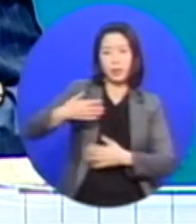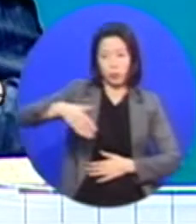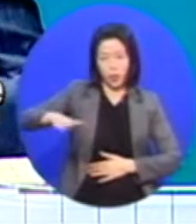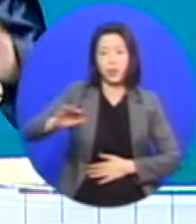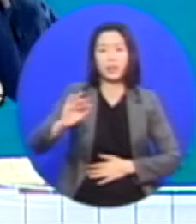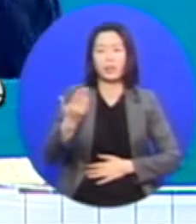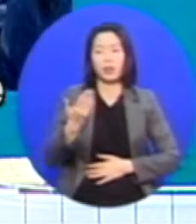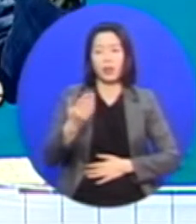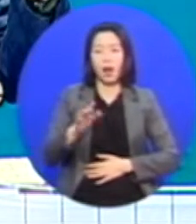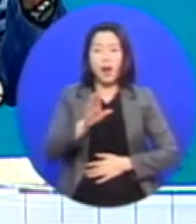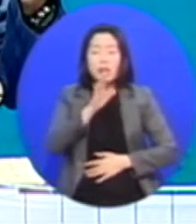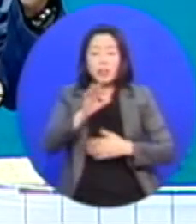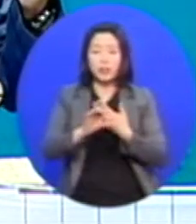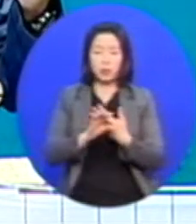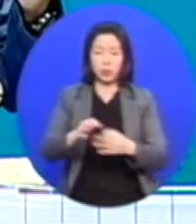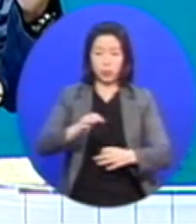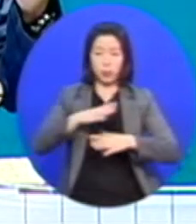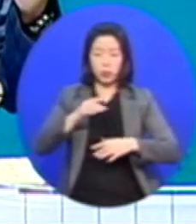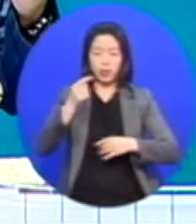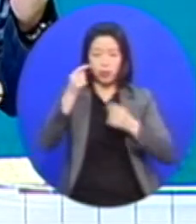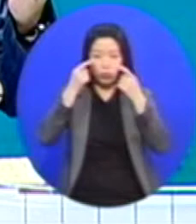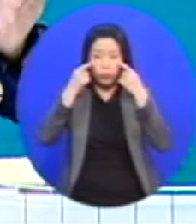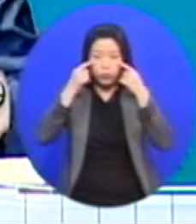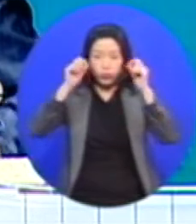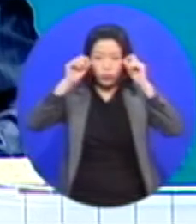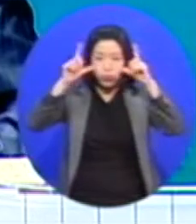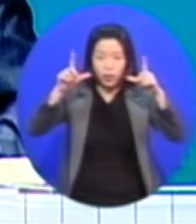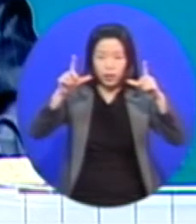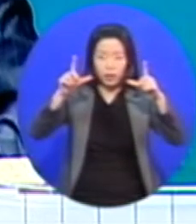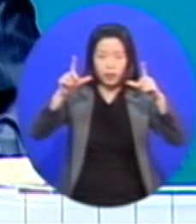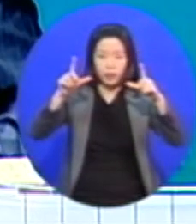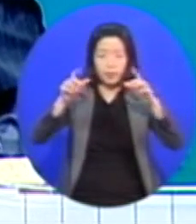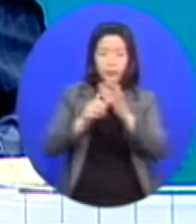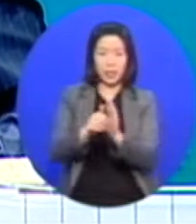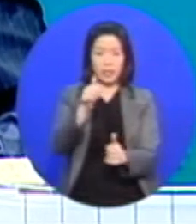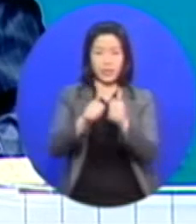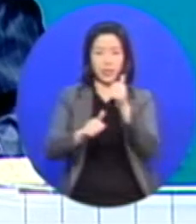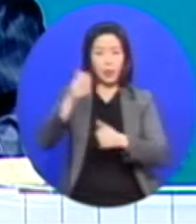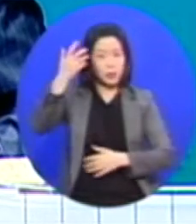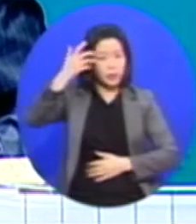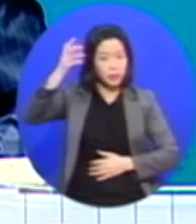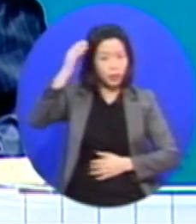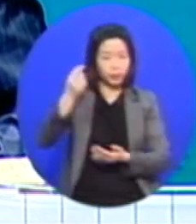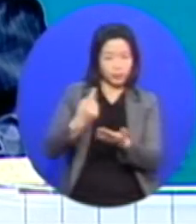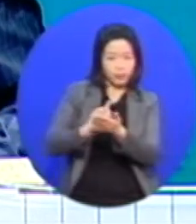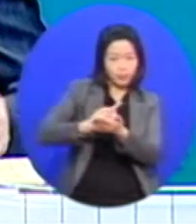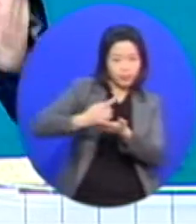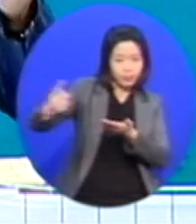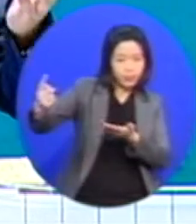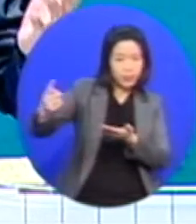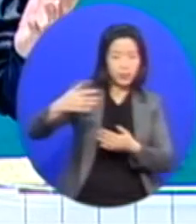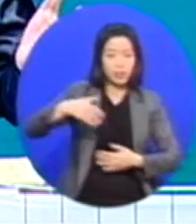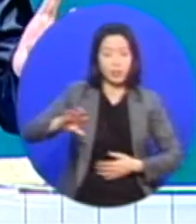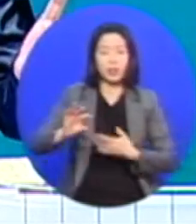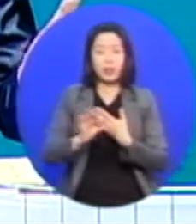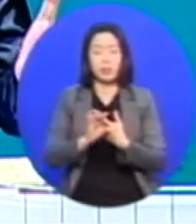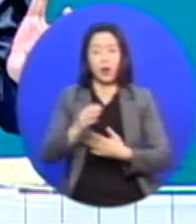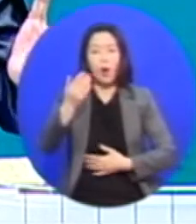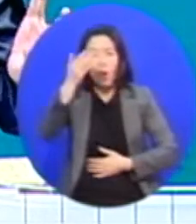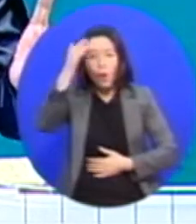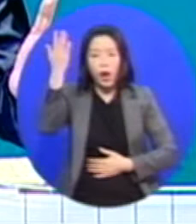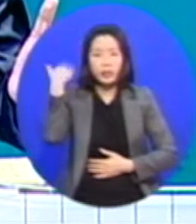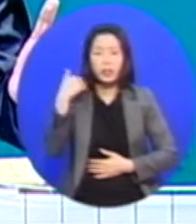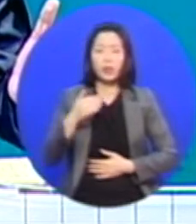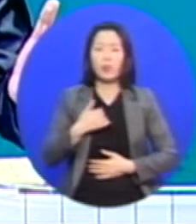그러면 놀랍게 갑자기 눈이 열려요 쉬어 많은 역리 떠나고 나면 우리가 왜 전에 그렇게 서로